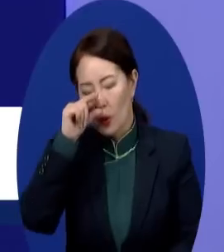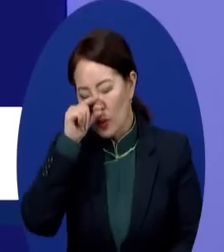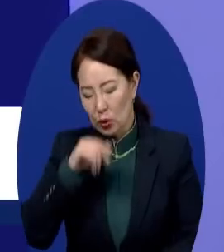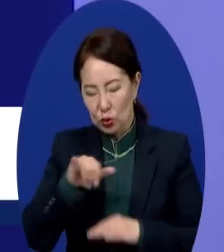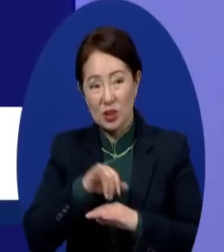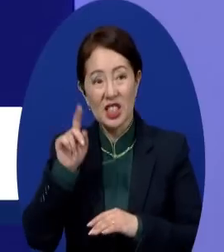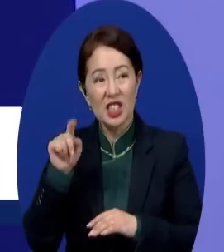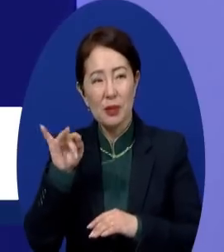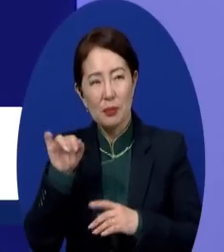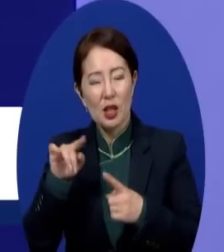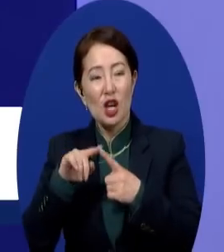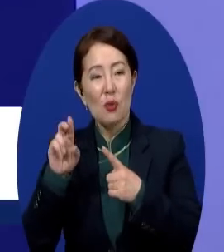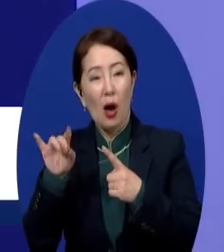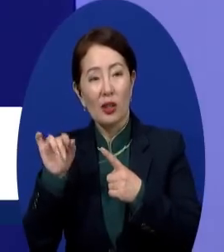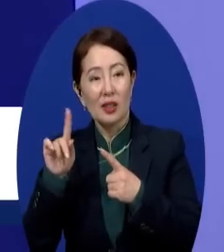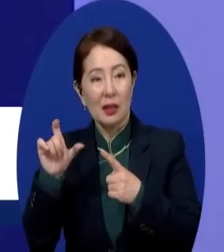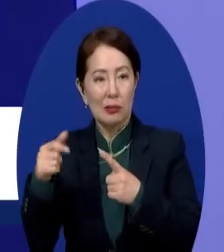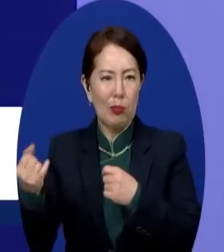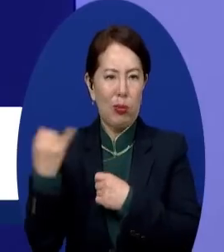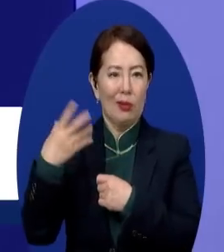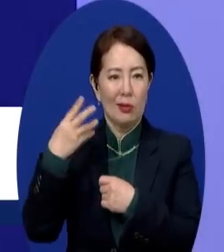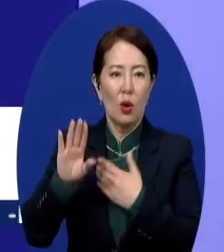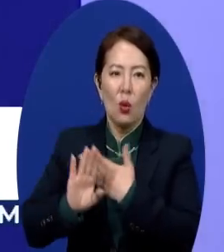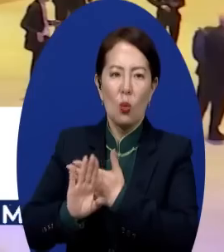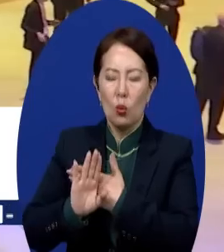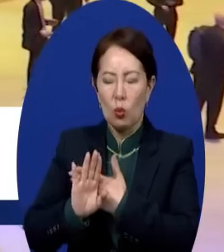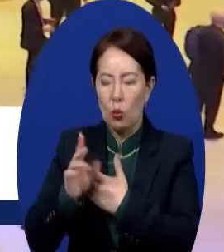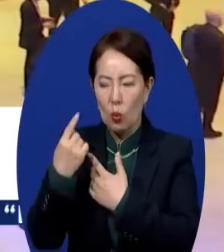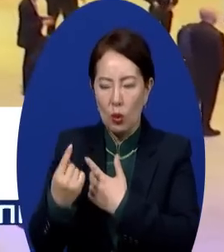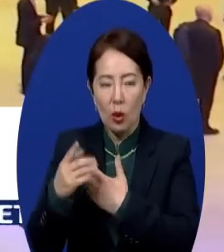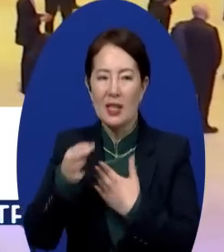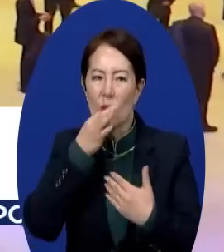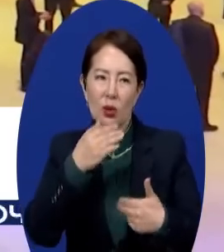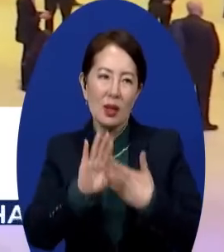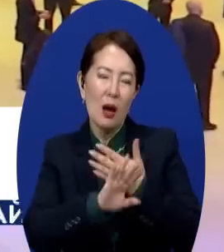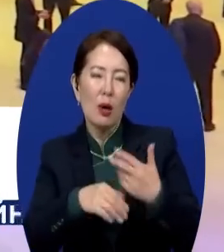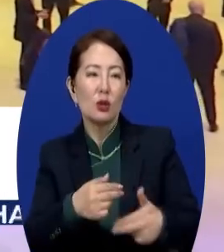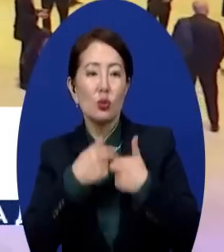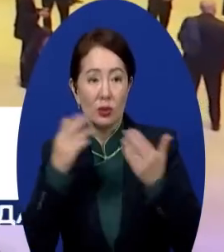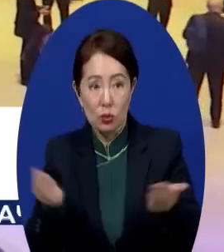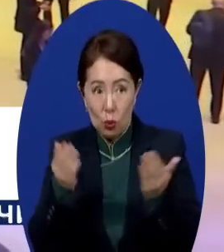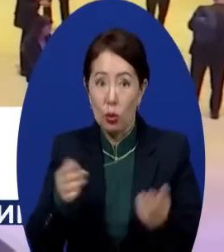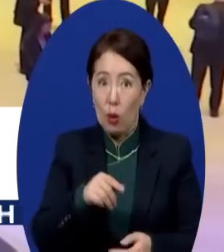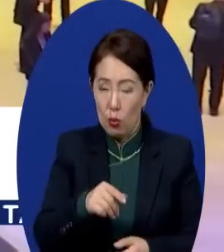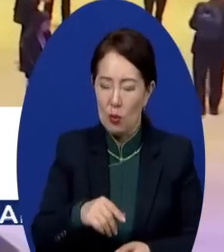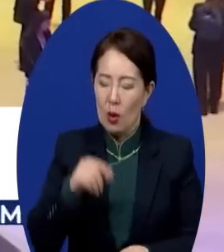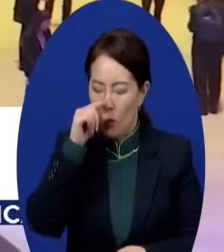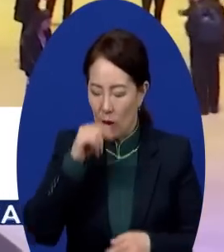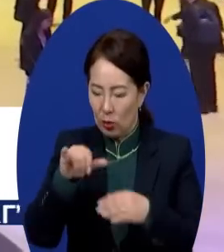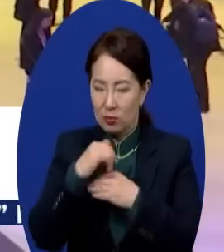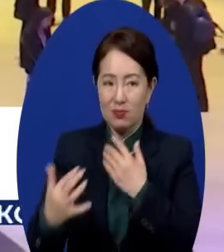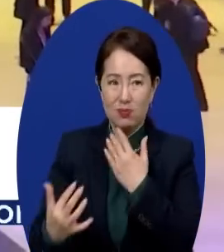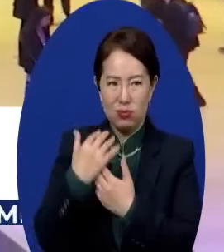хим биологийн зэвсэг ашиглахыг нь хүлээхгүйгээр урдчлан сэргийлэх арга хэмжээг аваачаа гэсэн уриалга юм байна. Өөрөөр хэлбэл Оросын